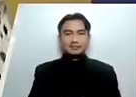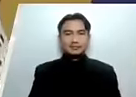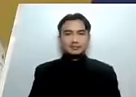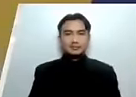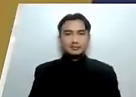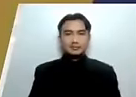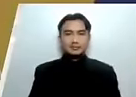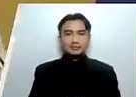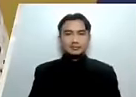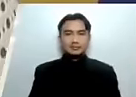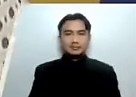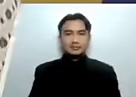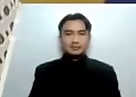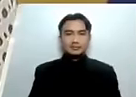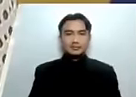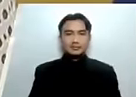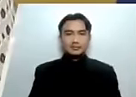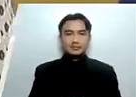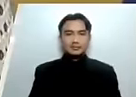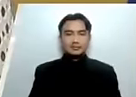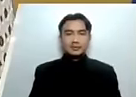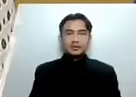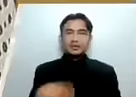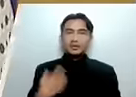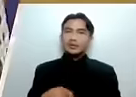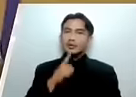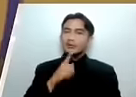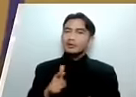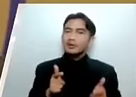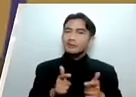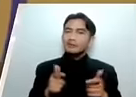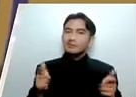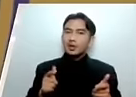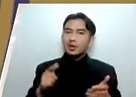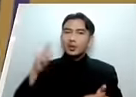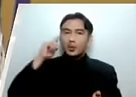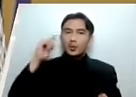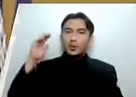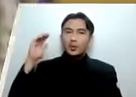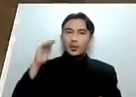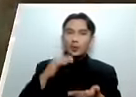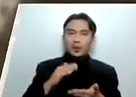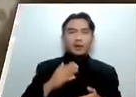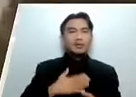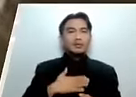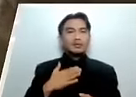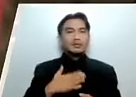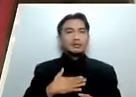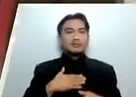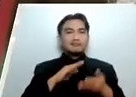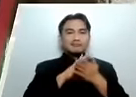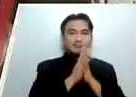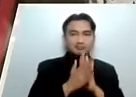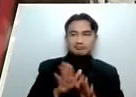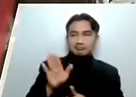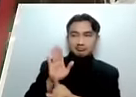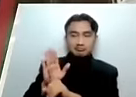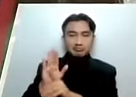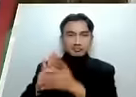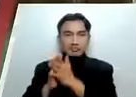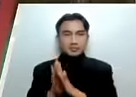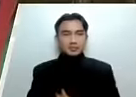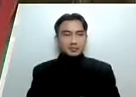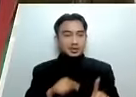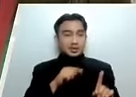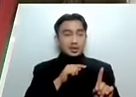It's a big, big relief. Kasi para sa kapayapaan ko, kapayapaan niya. Amerikanong ex-partner ni Bokwang na si